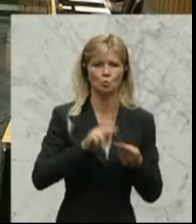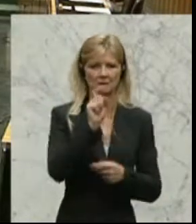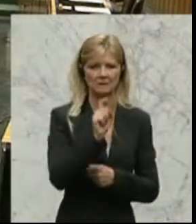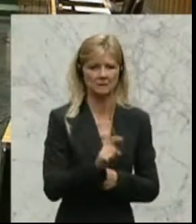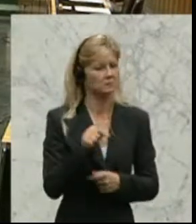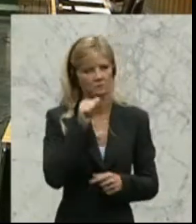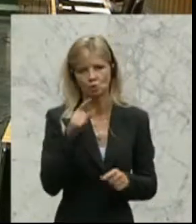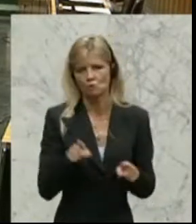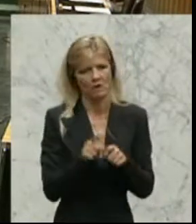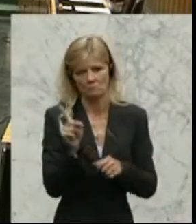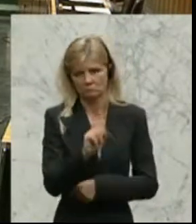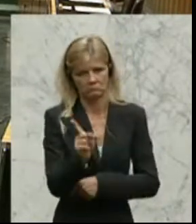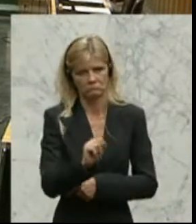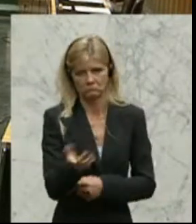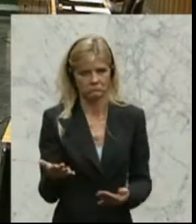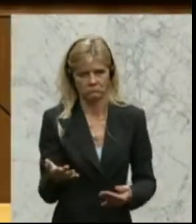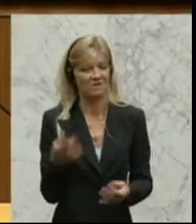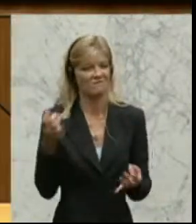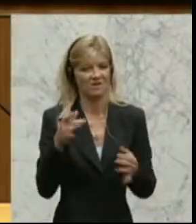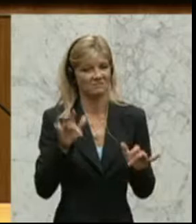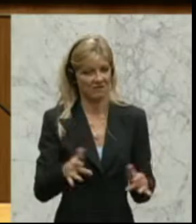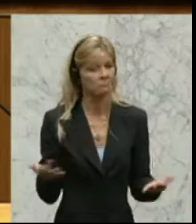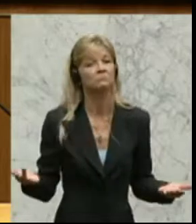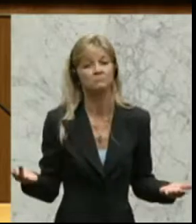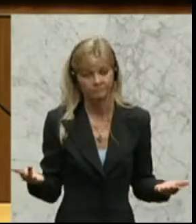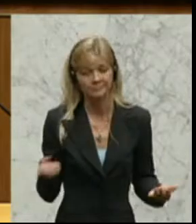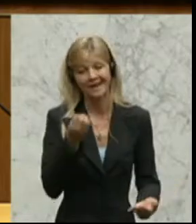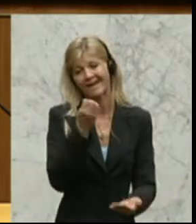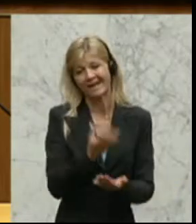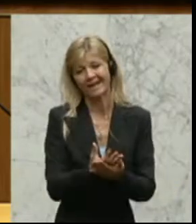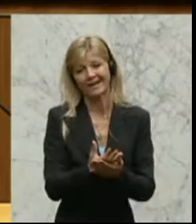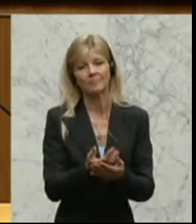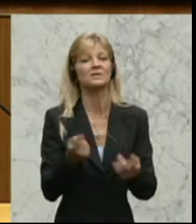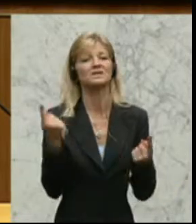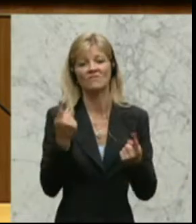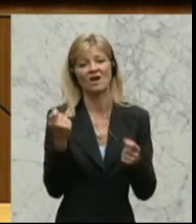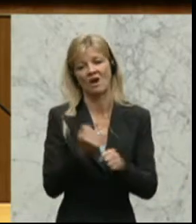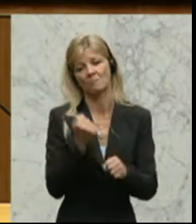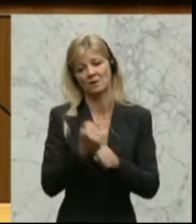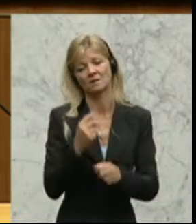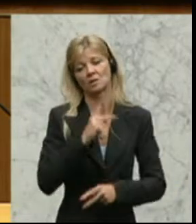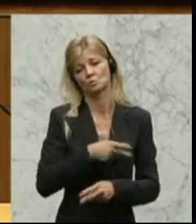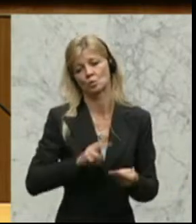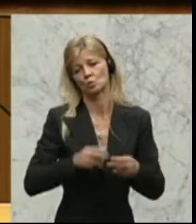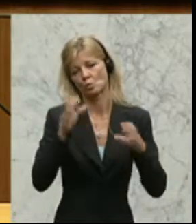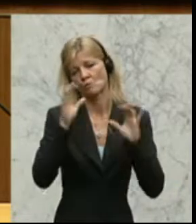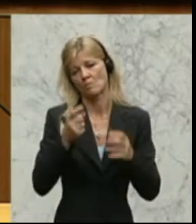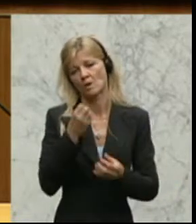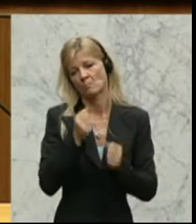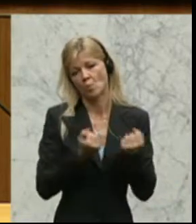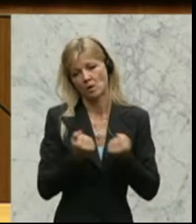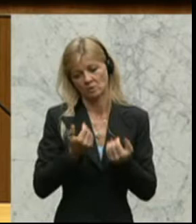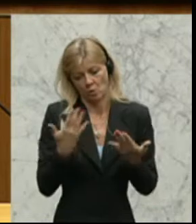Es ist das Ergebnis von SPÖ und ÖVP-Politik. Die SPÖ hat